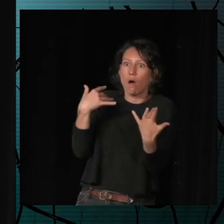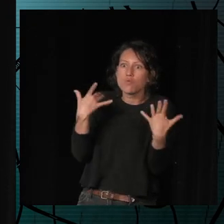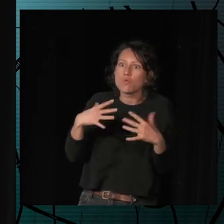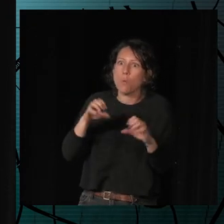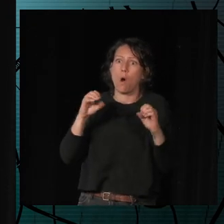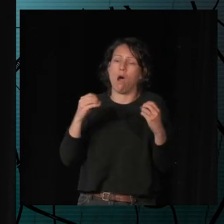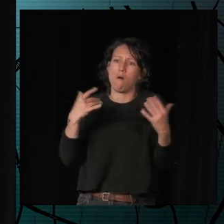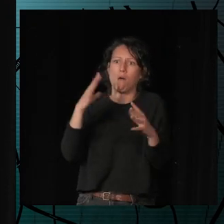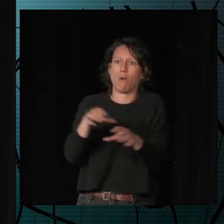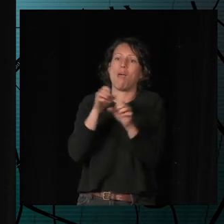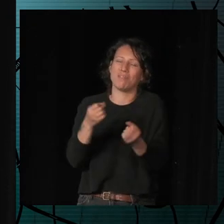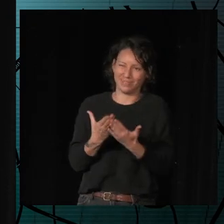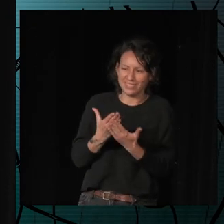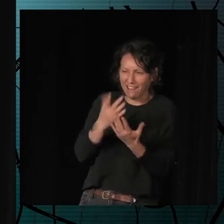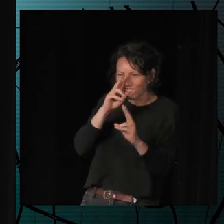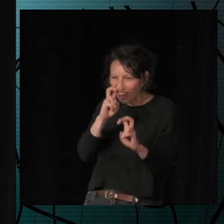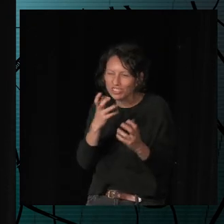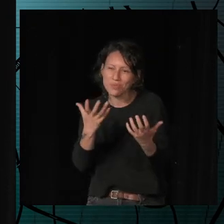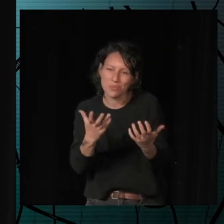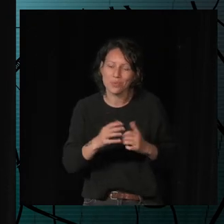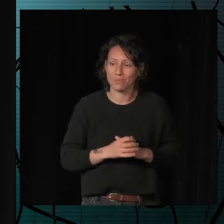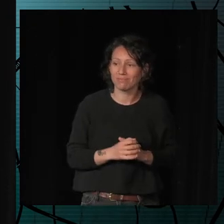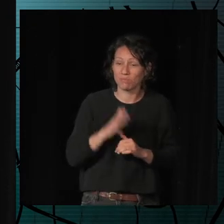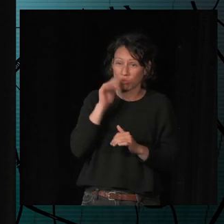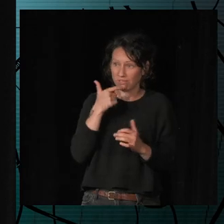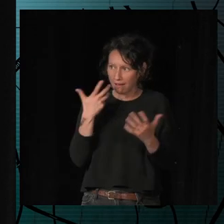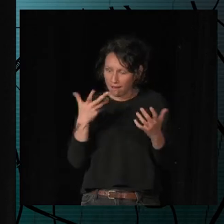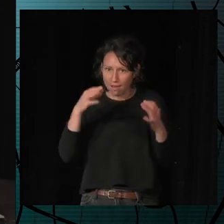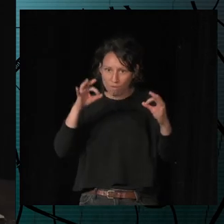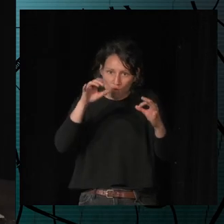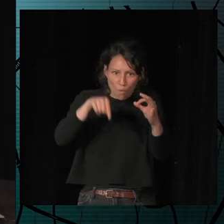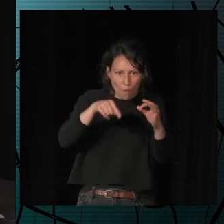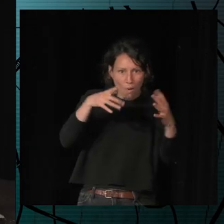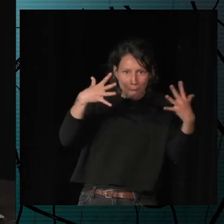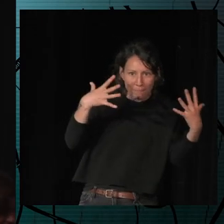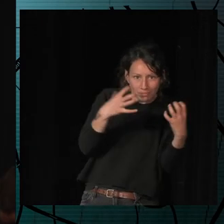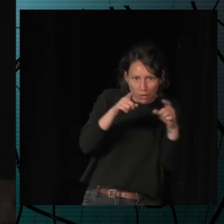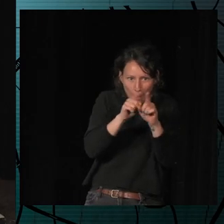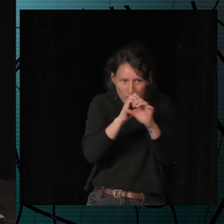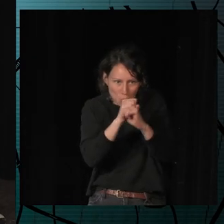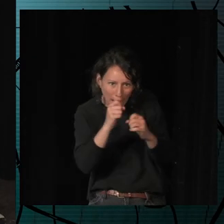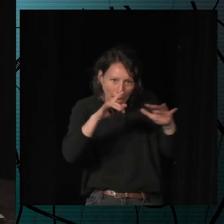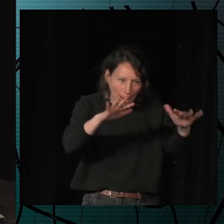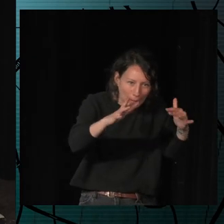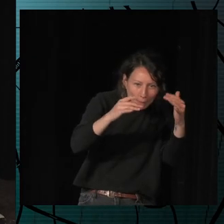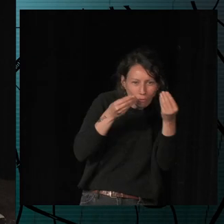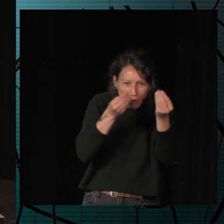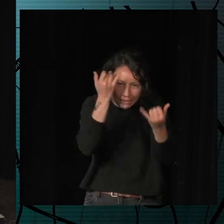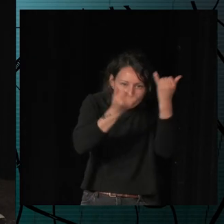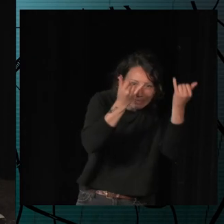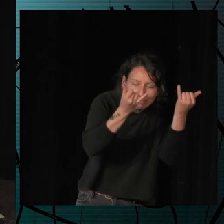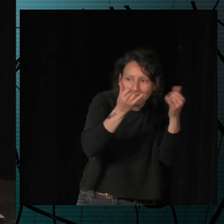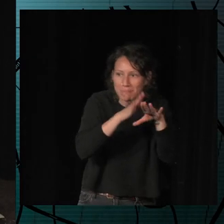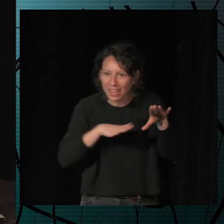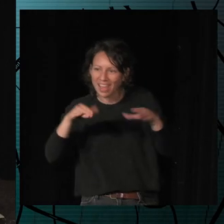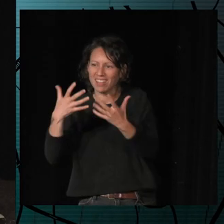tout en gardant une part de mystère pour permettre à la à la peur d'infuser tout simplement mais pour le coup je moi je suis complètement d'accord avec les les propos